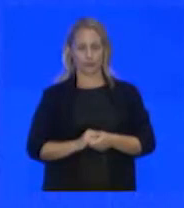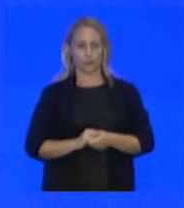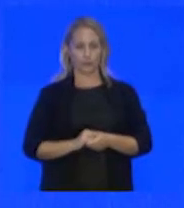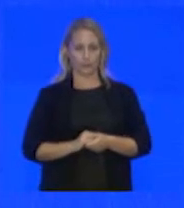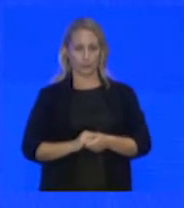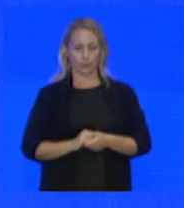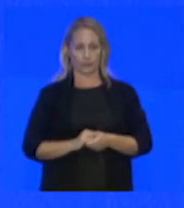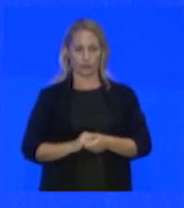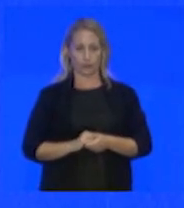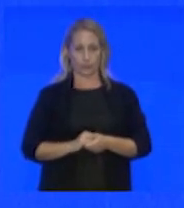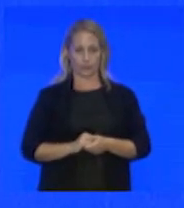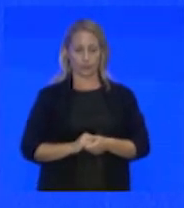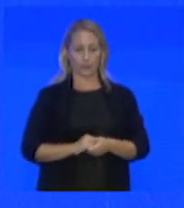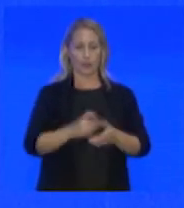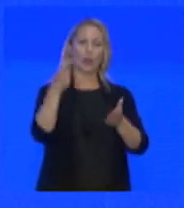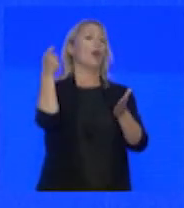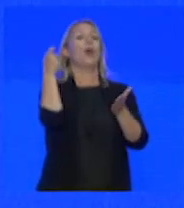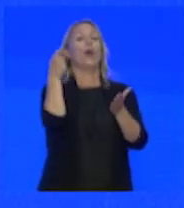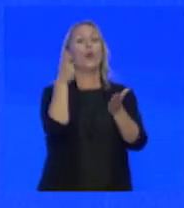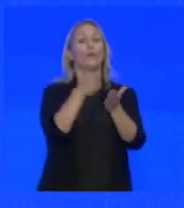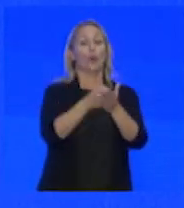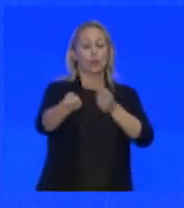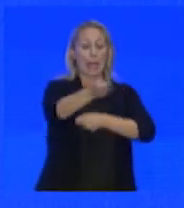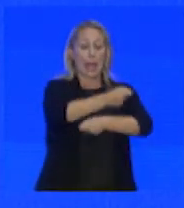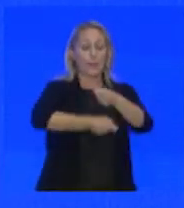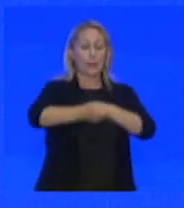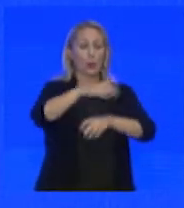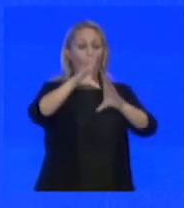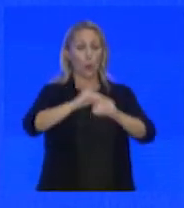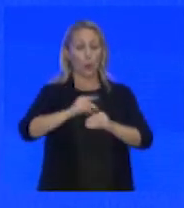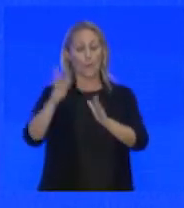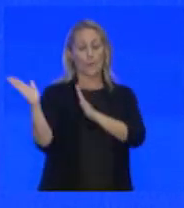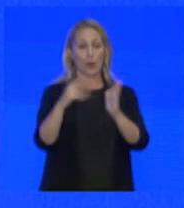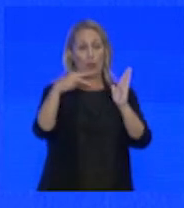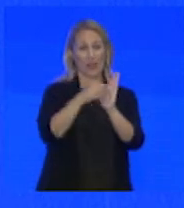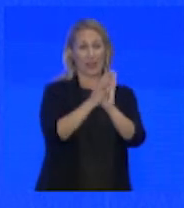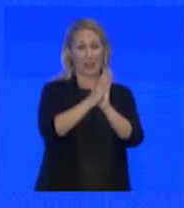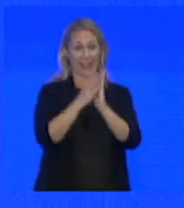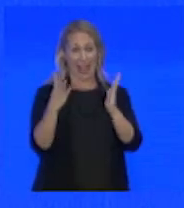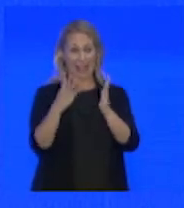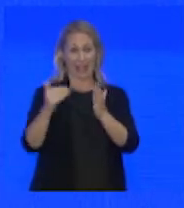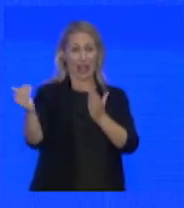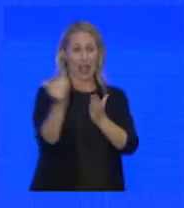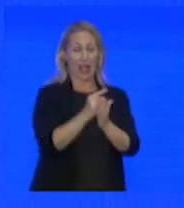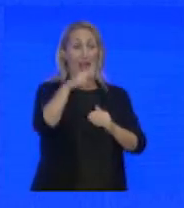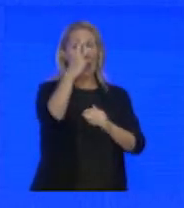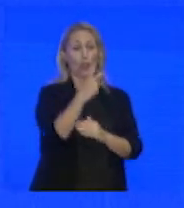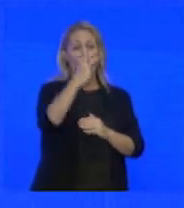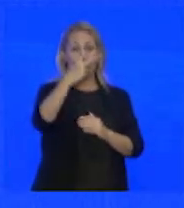Μειώνεται ο φόρος στις επιχειρήσεις για τα εισοδήματα του 2019 από το 28%